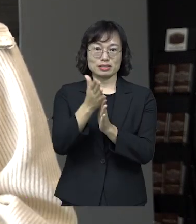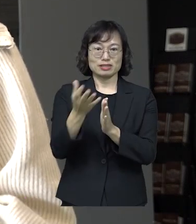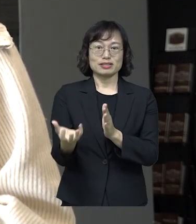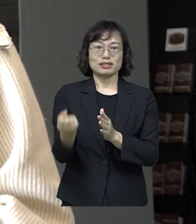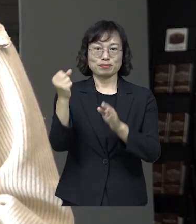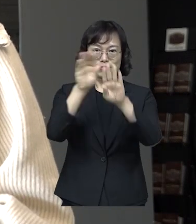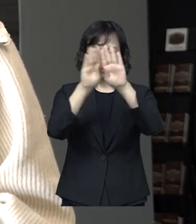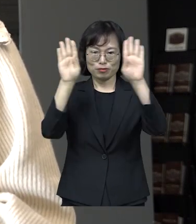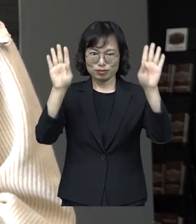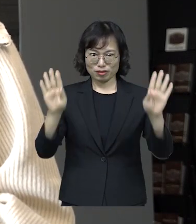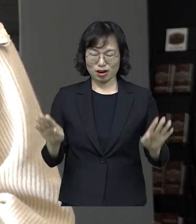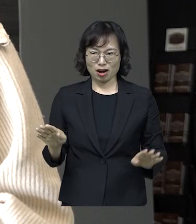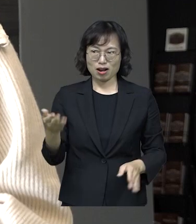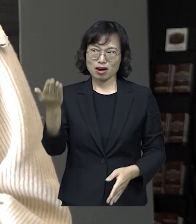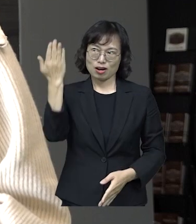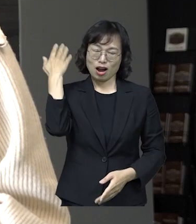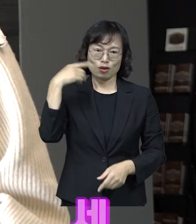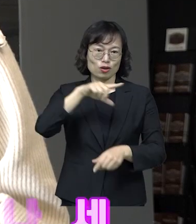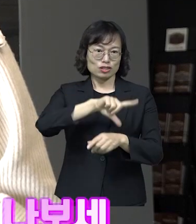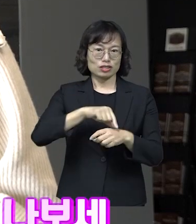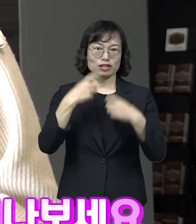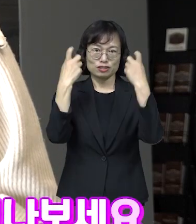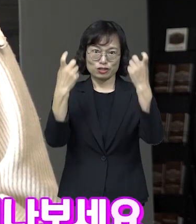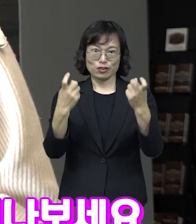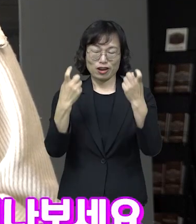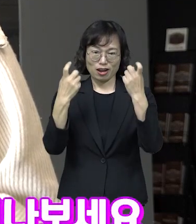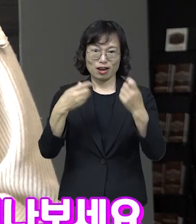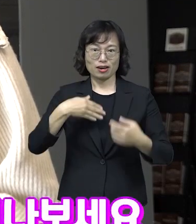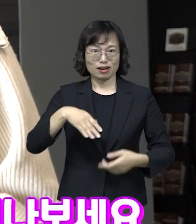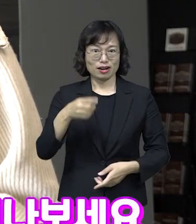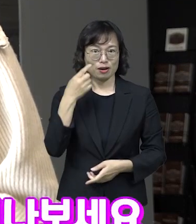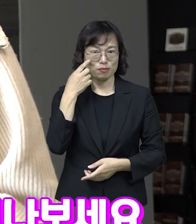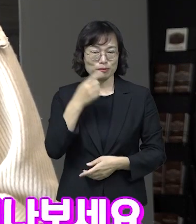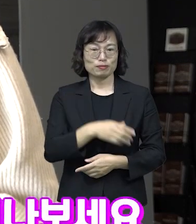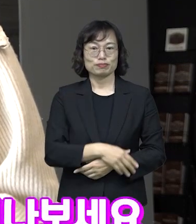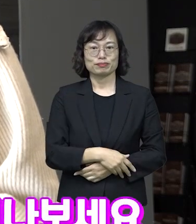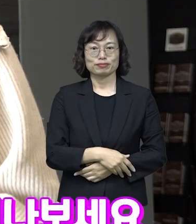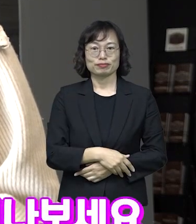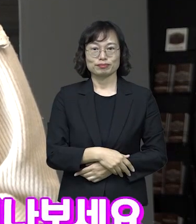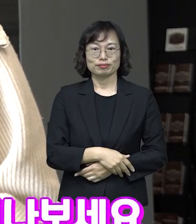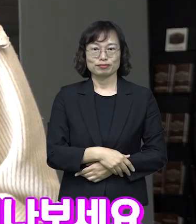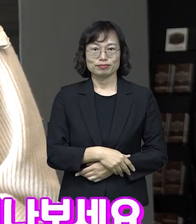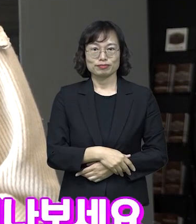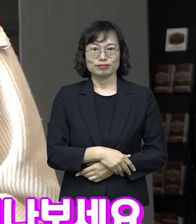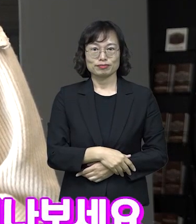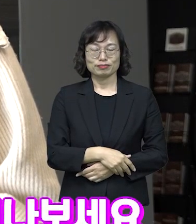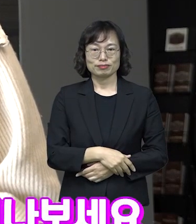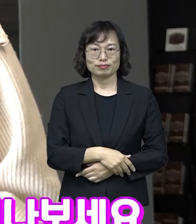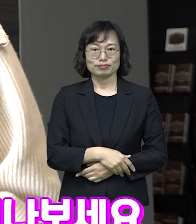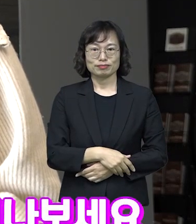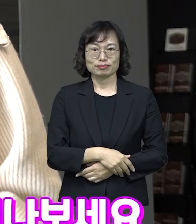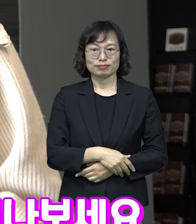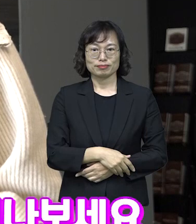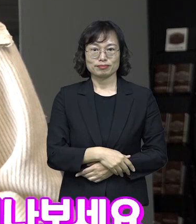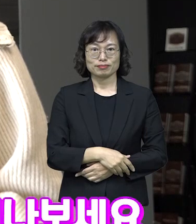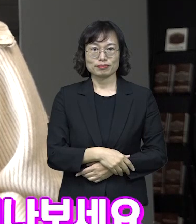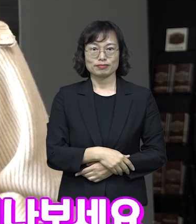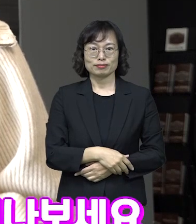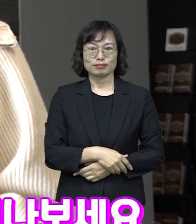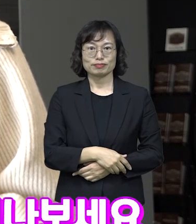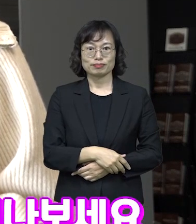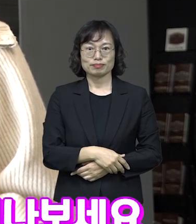여행이 있습니다. 우리 지역 박물관을 찾아 과거와 마주하고 시간여행을 떠나는 건데요. 이곳